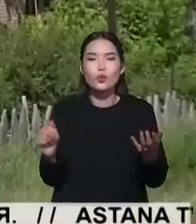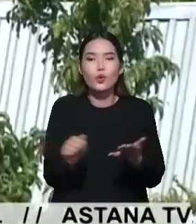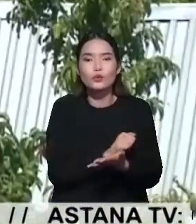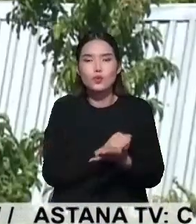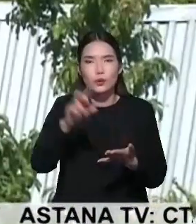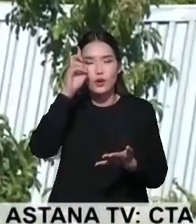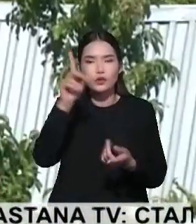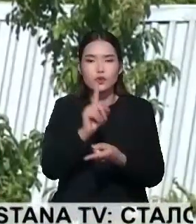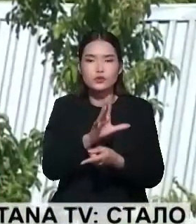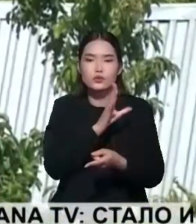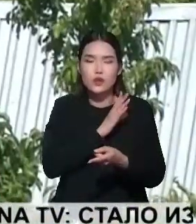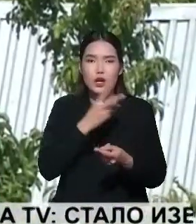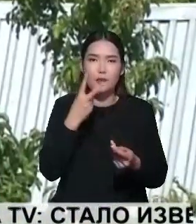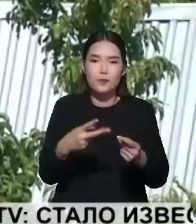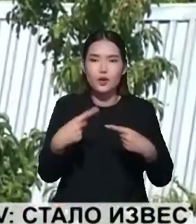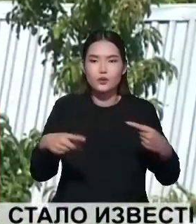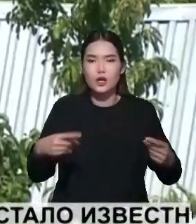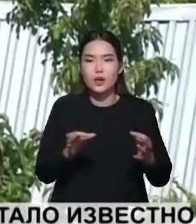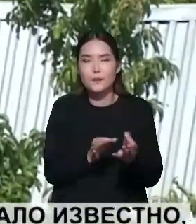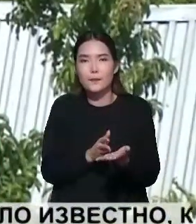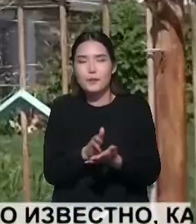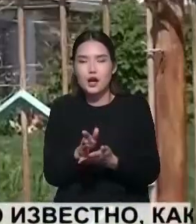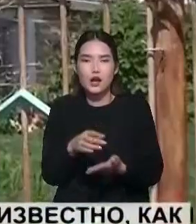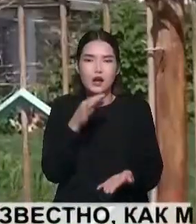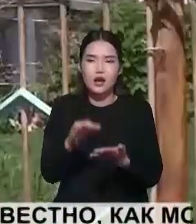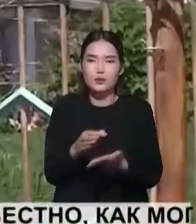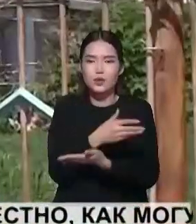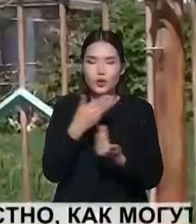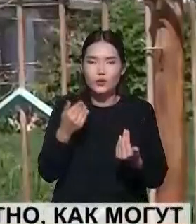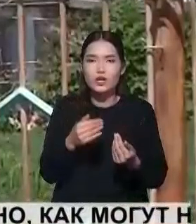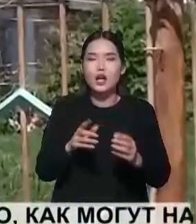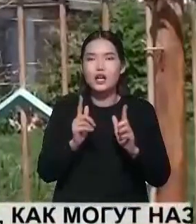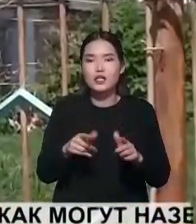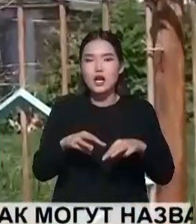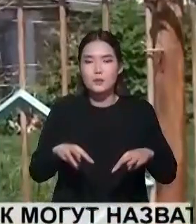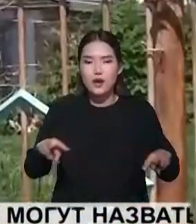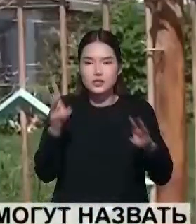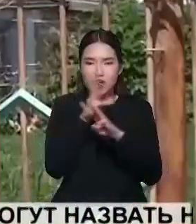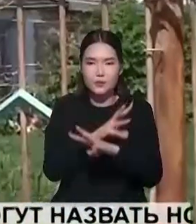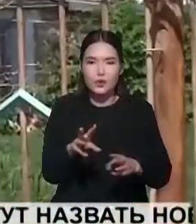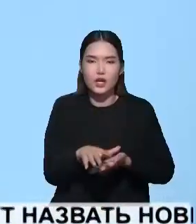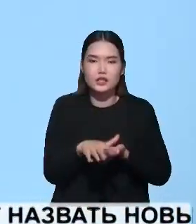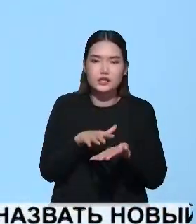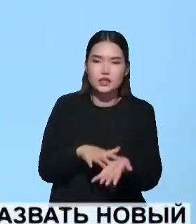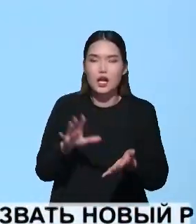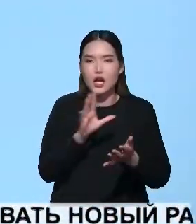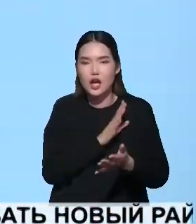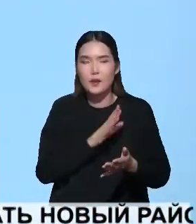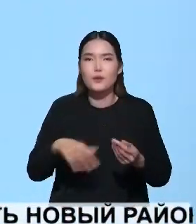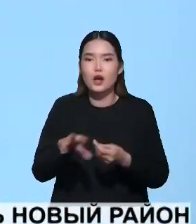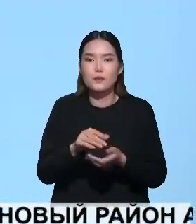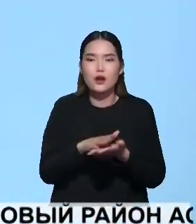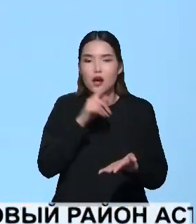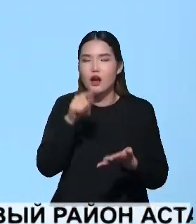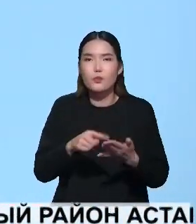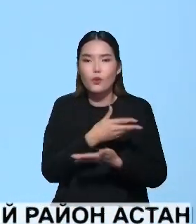должны переслать друг другу, в управлении не объясняют. В областном маслихате заявили, что бюджетная заявка из Топара к ним на утверждение не